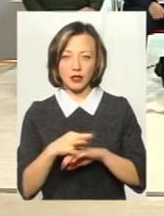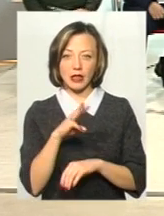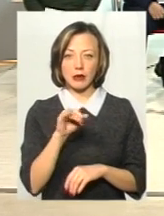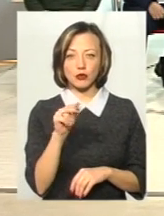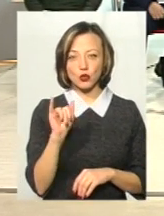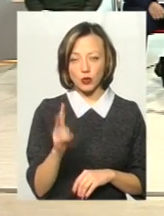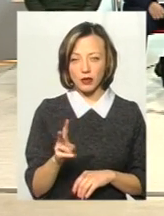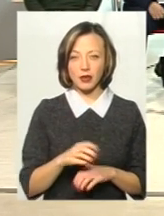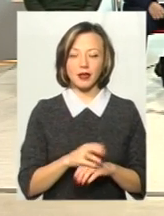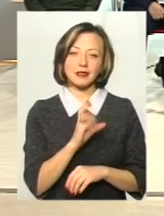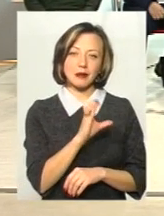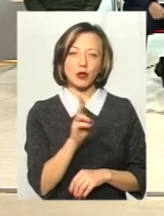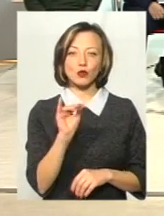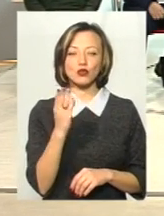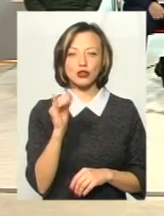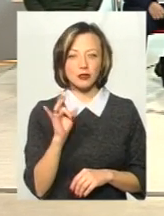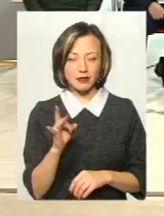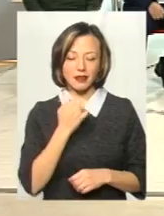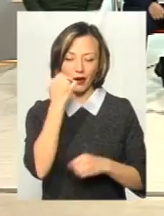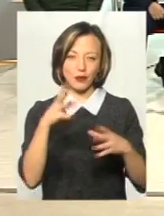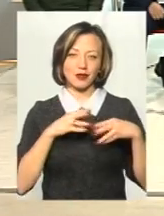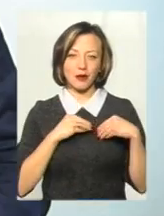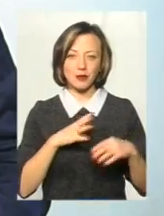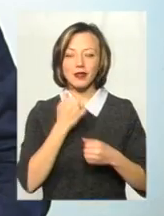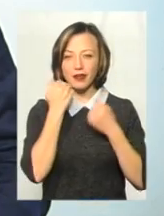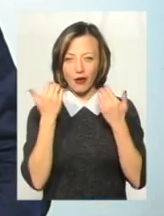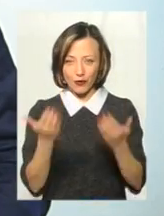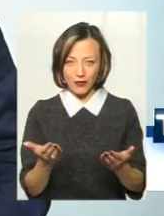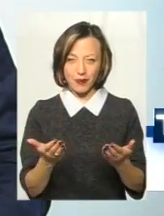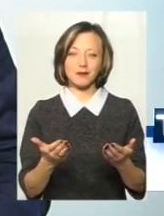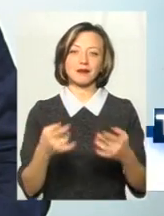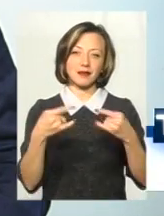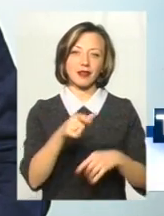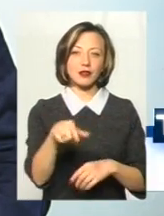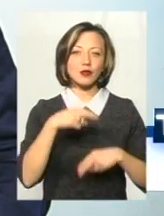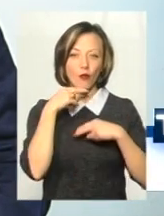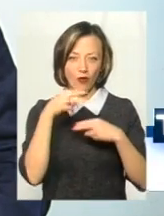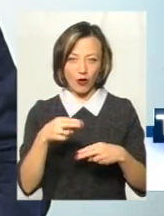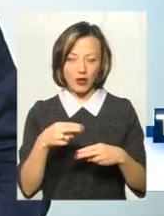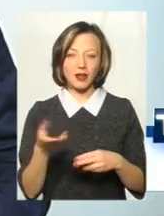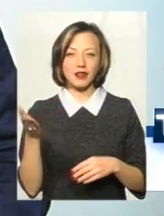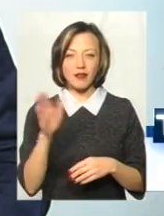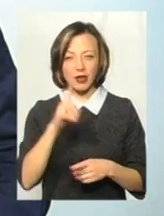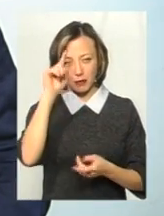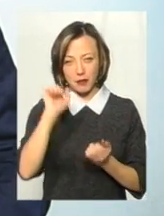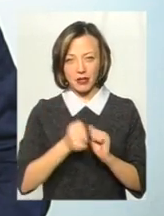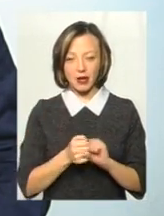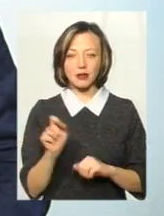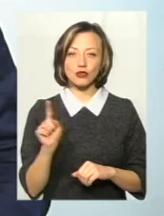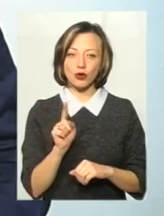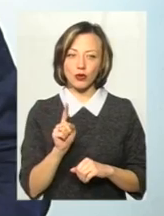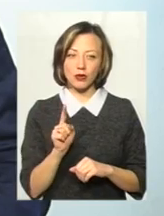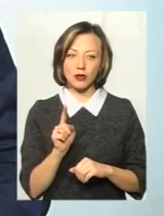Тимчук та Степан Кушнір. Дякую, що ви сьогодні були з нами. Дякую нашим телеглядачам за увагу. Давайте пам'ятати,